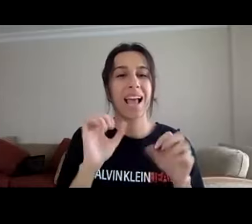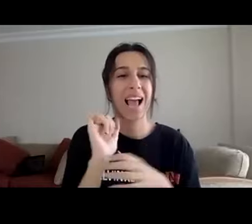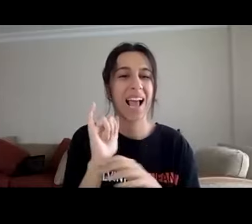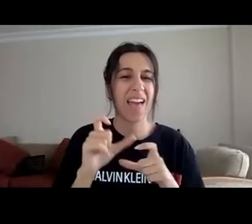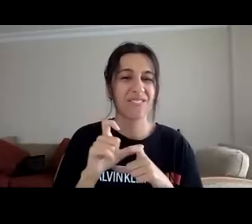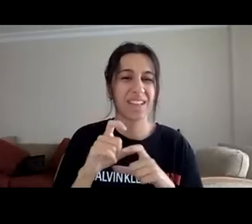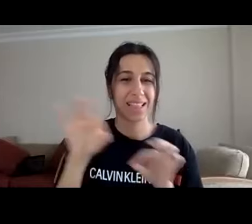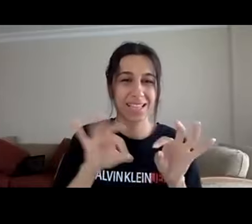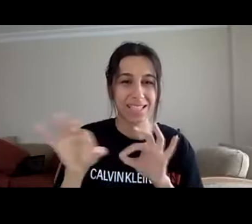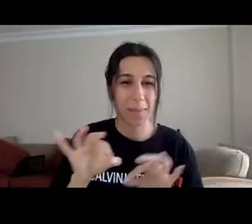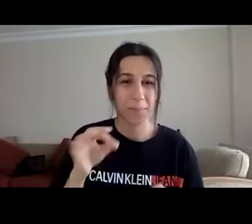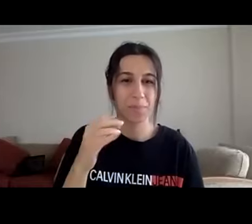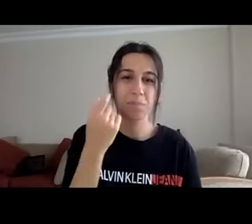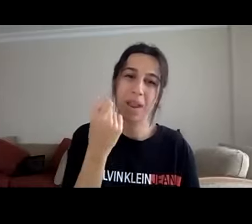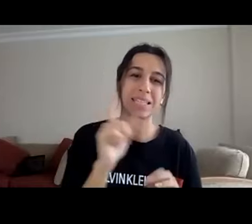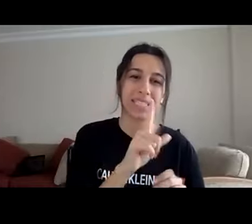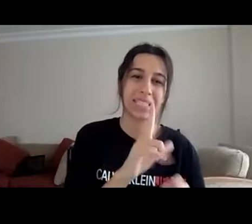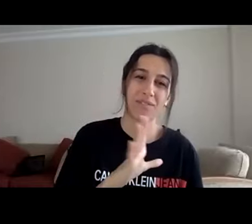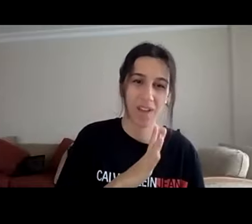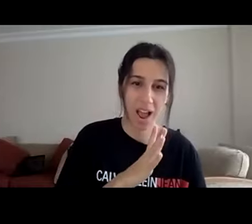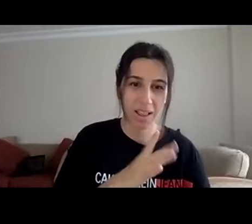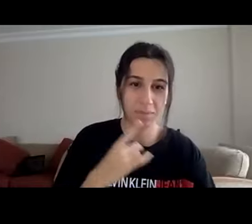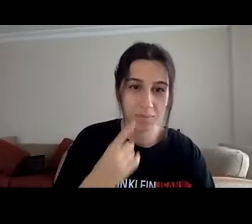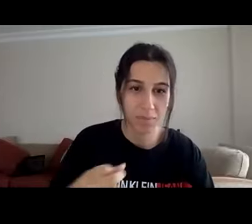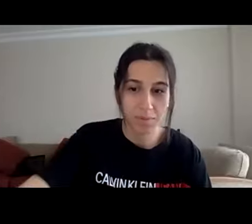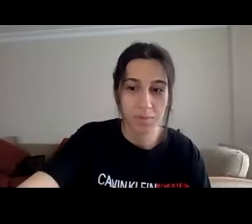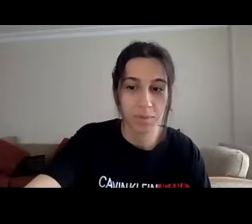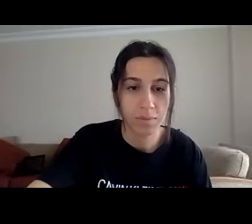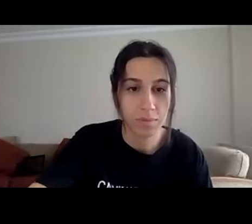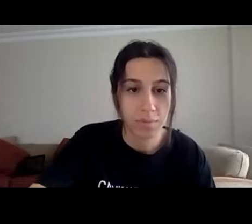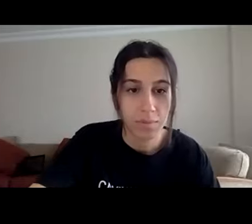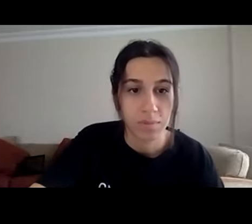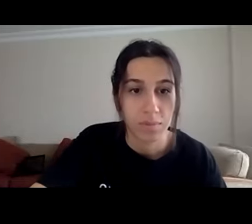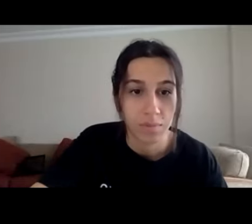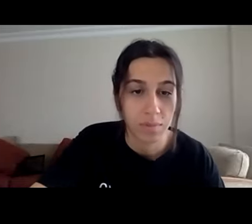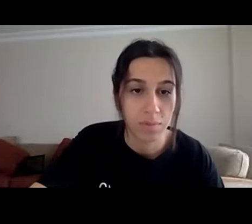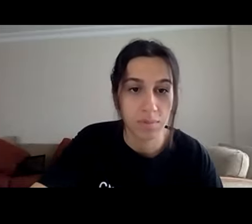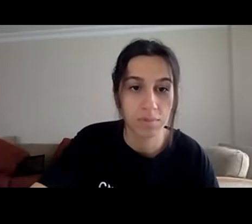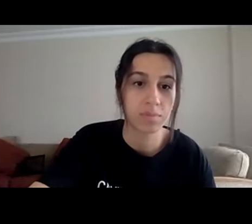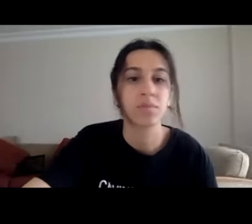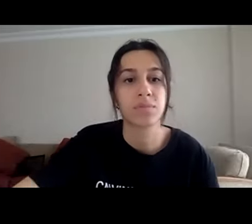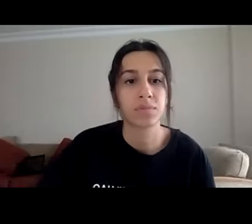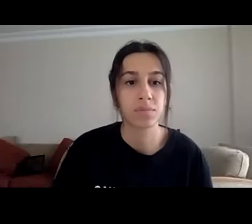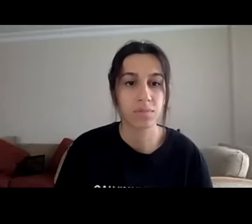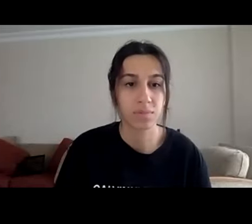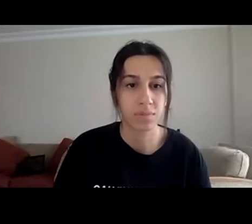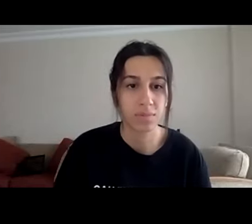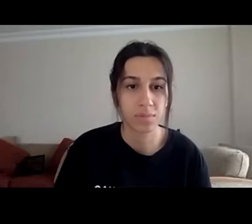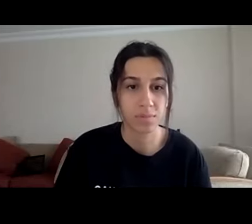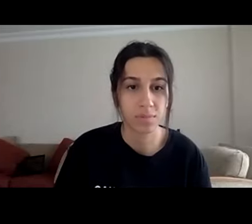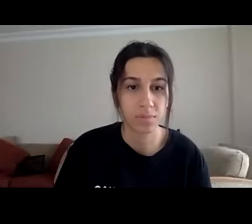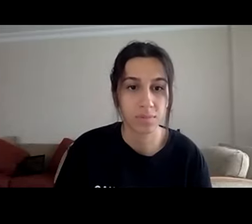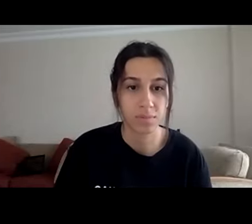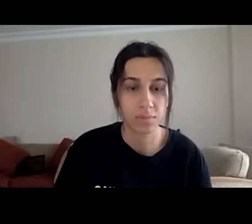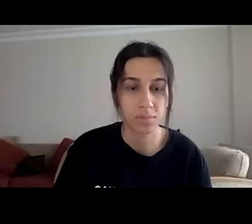geçerek biraz daha aslında tasarladığınız ürünü hemen yarın, hatta o an elinize alabileceğiniz, ortaya koyabileceğiniz